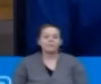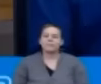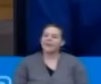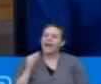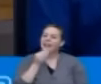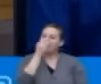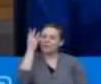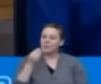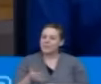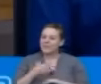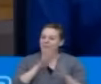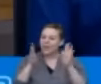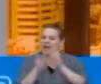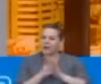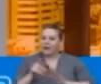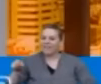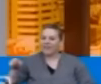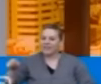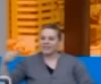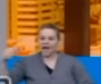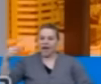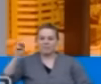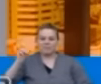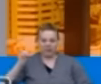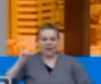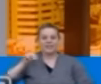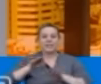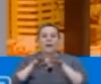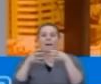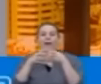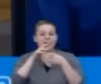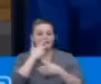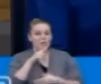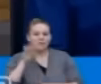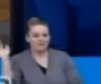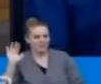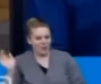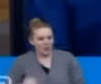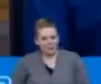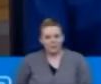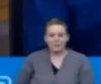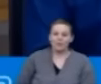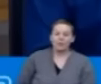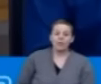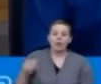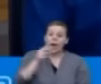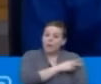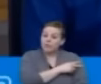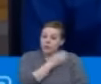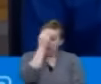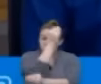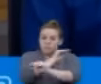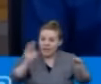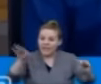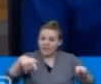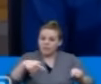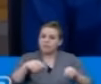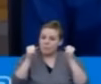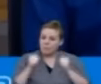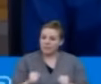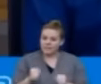צהריים טובים לחבר הכנסת אראל מרגלית, המחנה הציוני. שלום. אתמול המשטרה מודיעה כי יש בידי תשתית כנראה